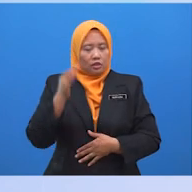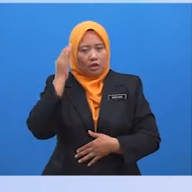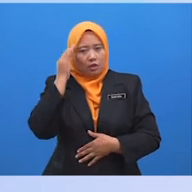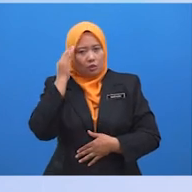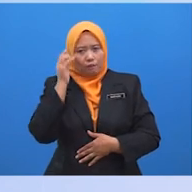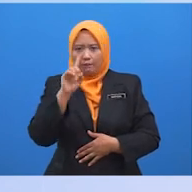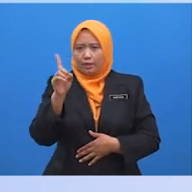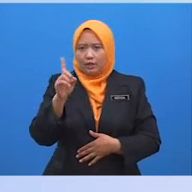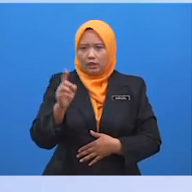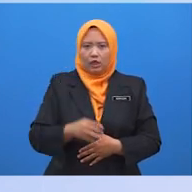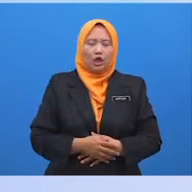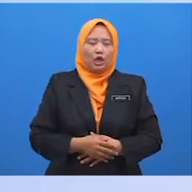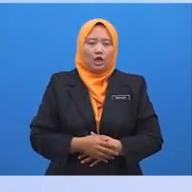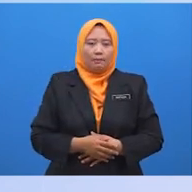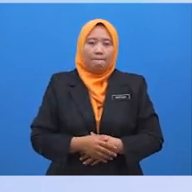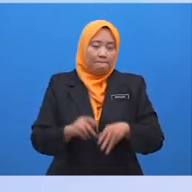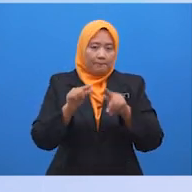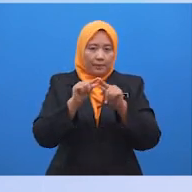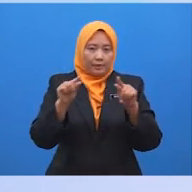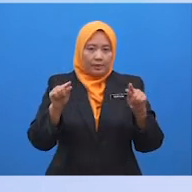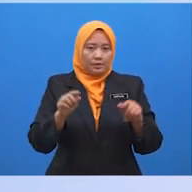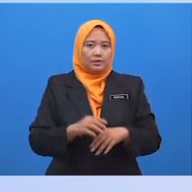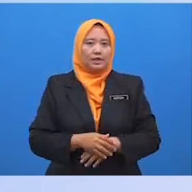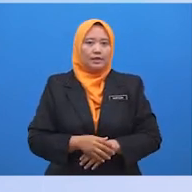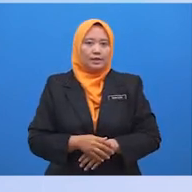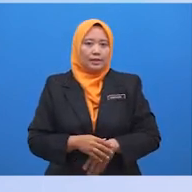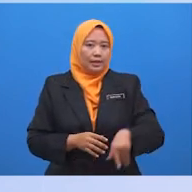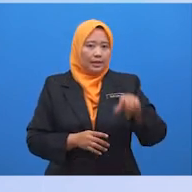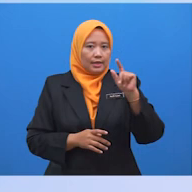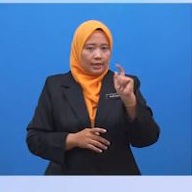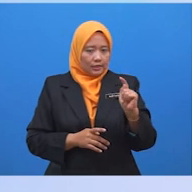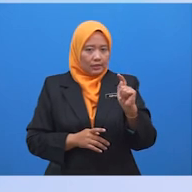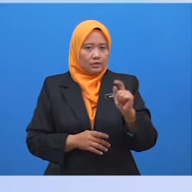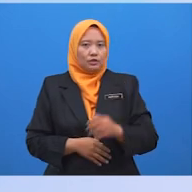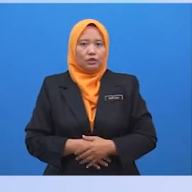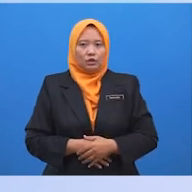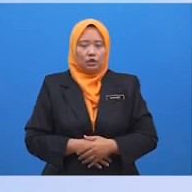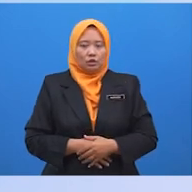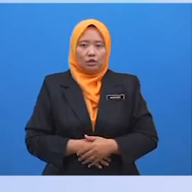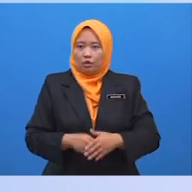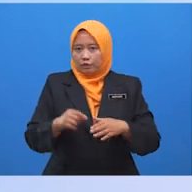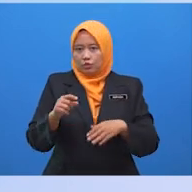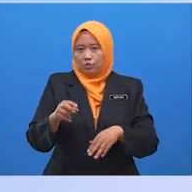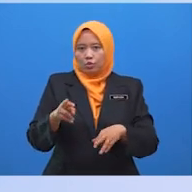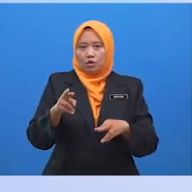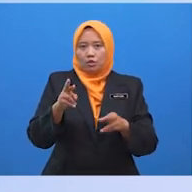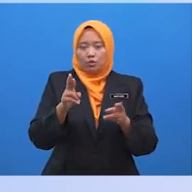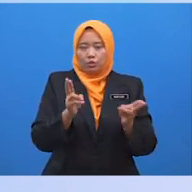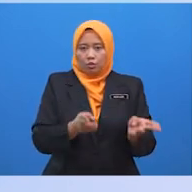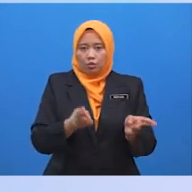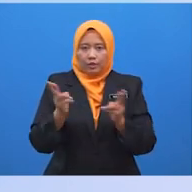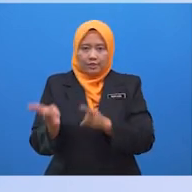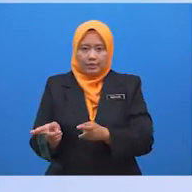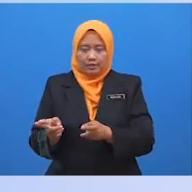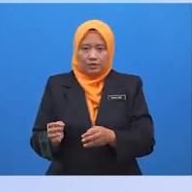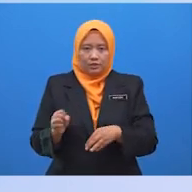Strategi yang digunakan pula adalah dengan menggunakan rumus kecerunan yang berkaitan dengan